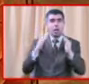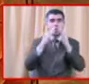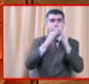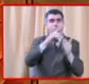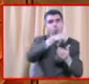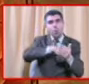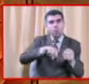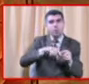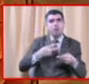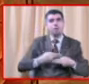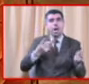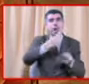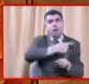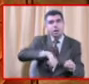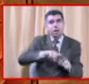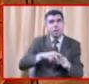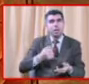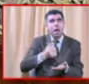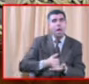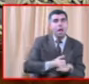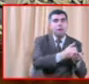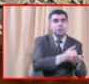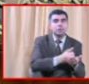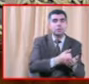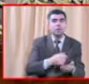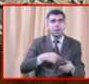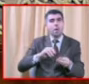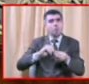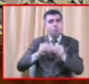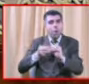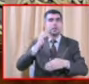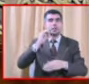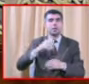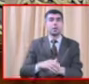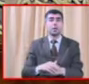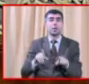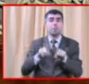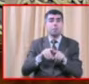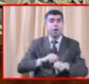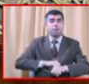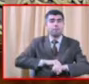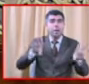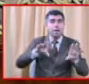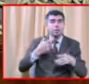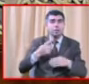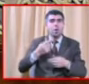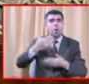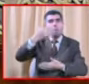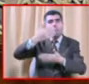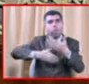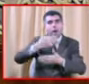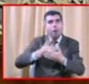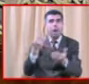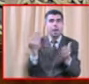النائب المحترم على الشراكه، وحنايا ما كاين حتى شي مشكل باش تعميمي وثائق تعمير وحذف لجال